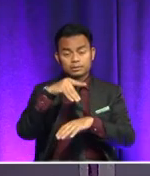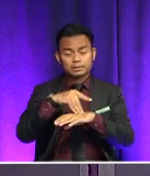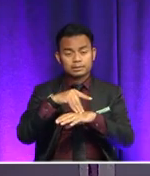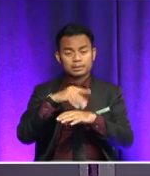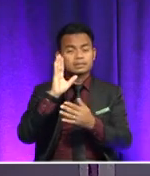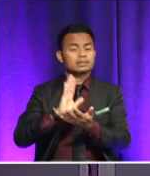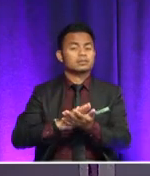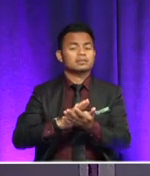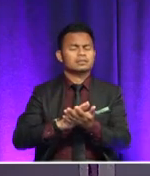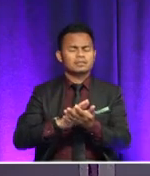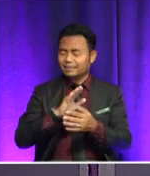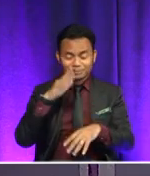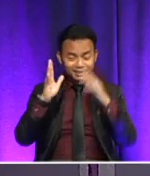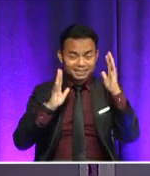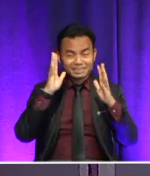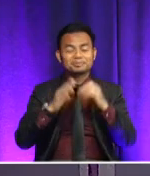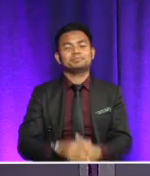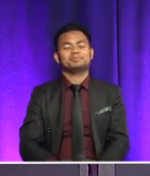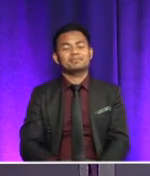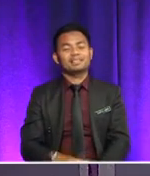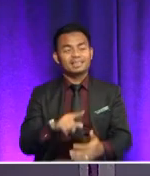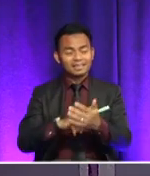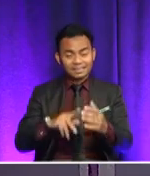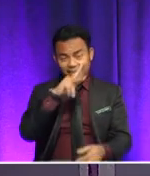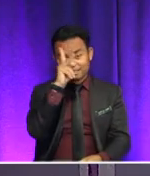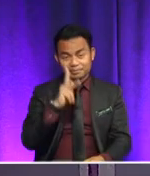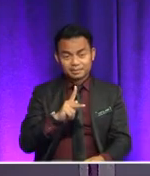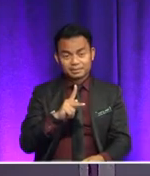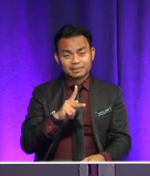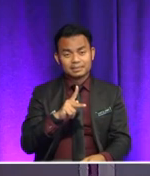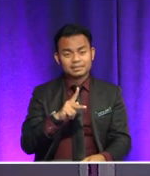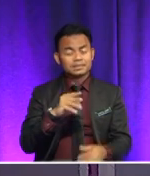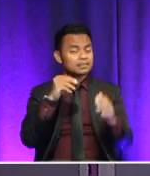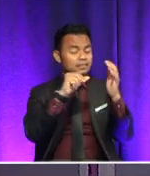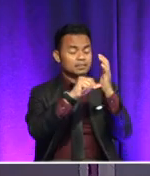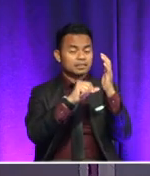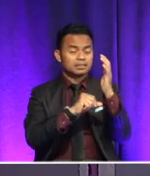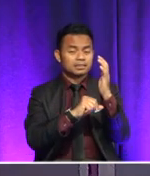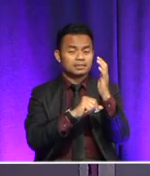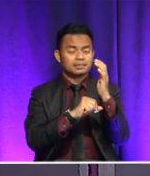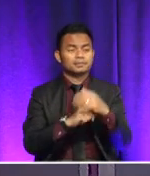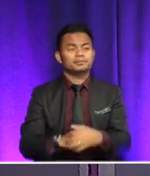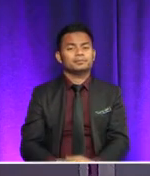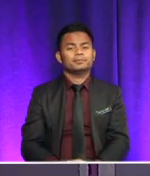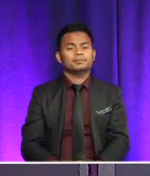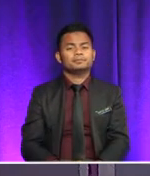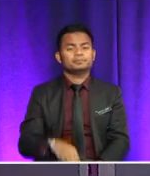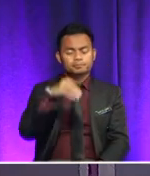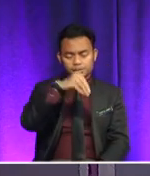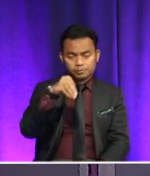seterusnya Apakah syarat-syarat minimum bagi penanaman genap mana lah tahu anak-anak murid di luar sana lepasan